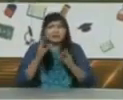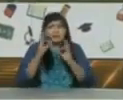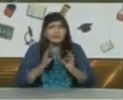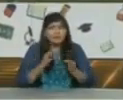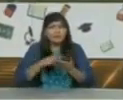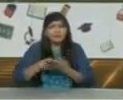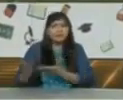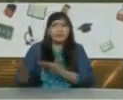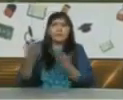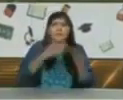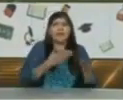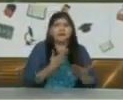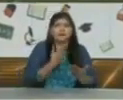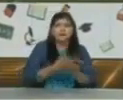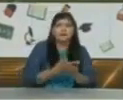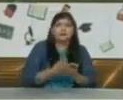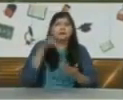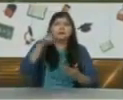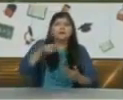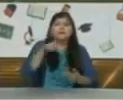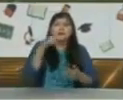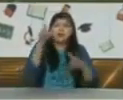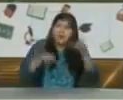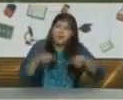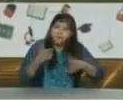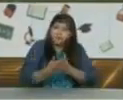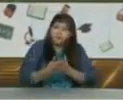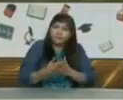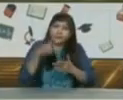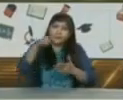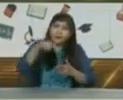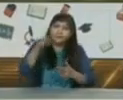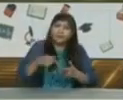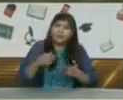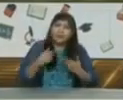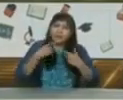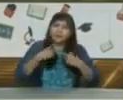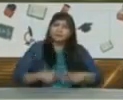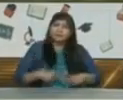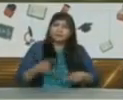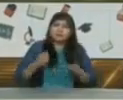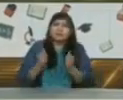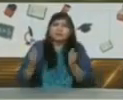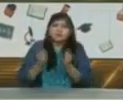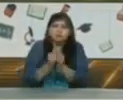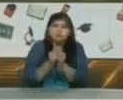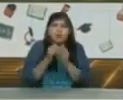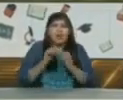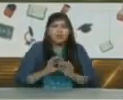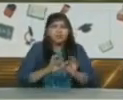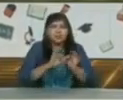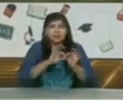सके, जिसमें आप अपनी इंडिविजुअलिटी से जुड़ सके।